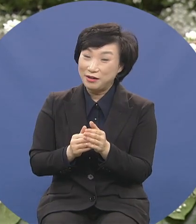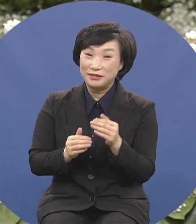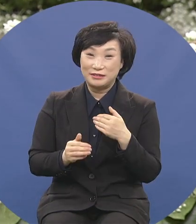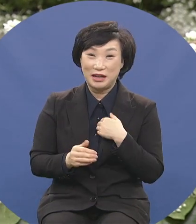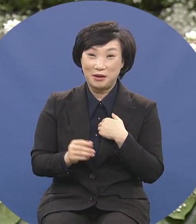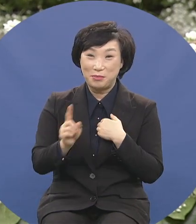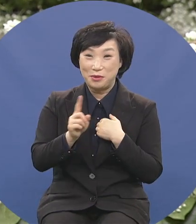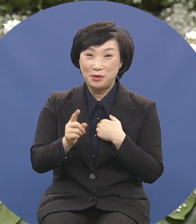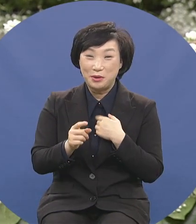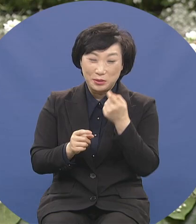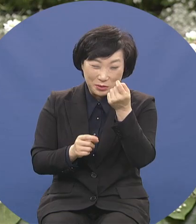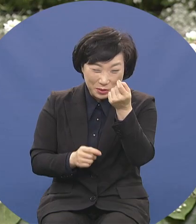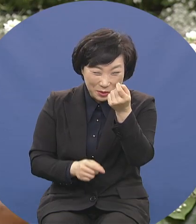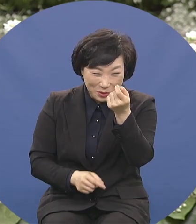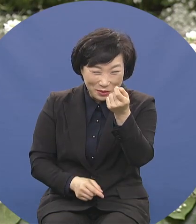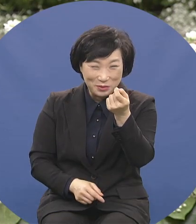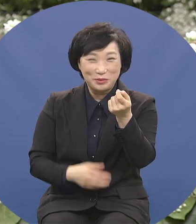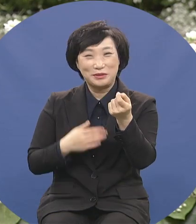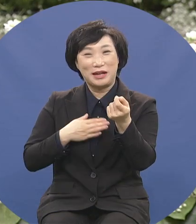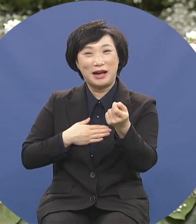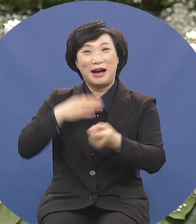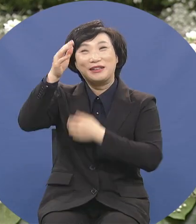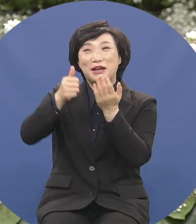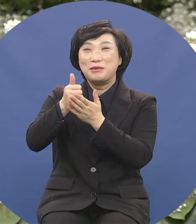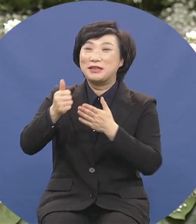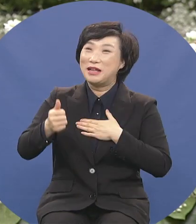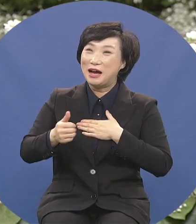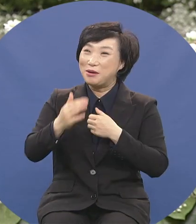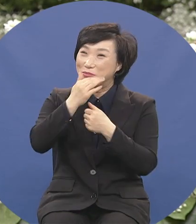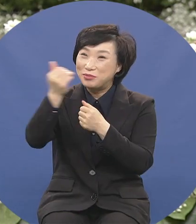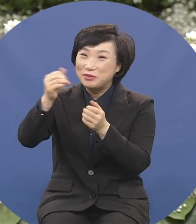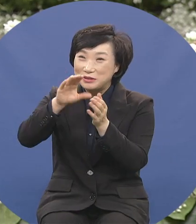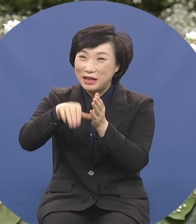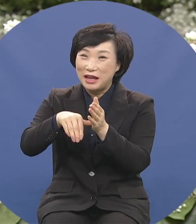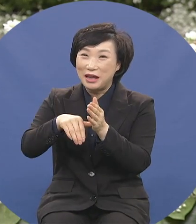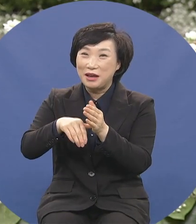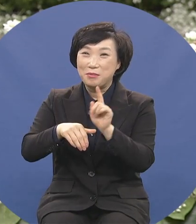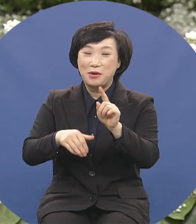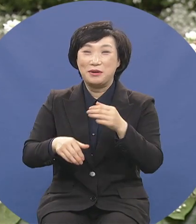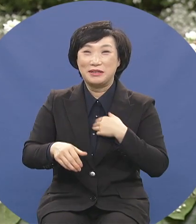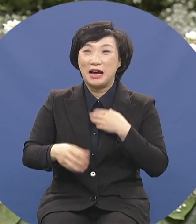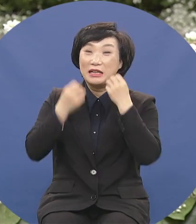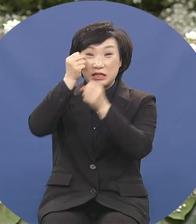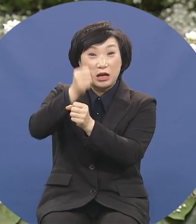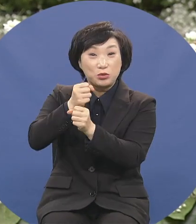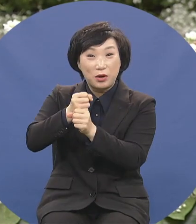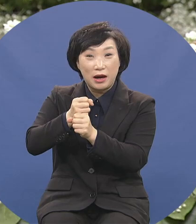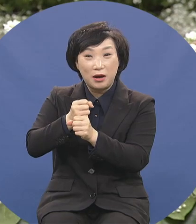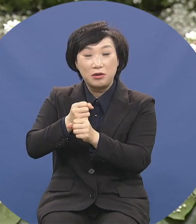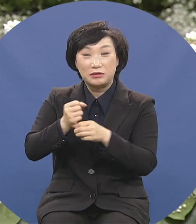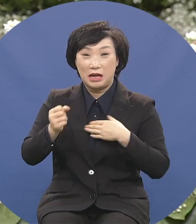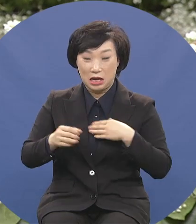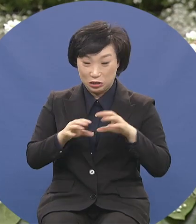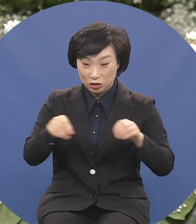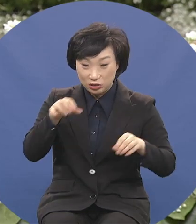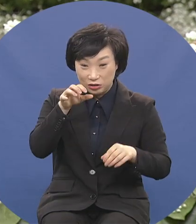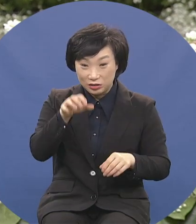나는 한시라도 하나님이 나를 부르시면 나를 창조하시고 이